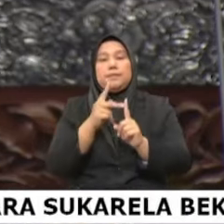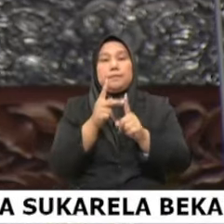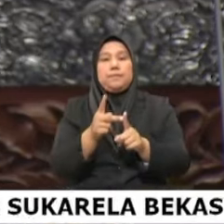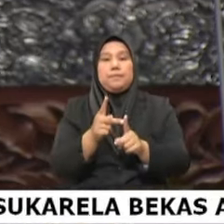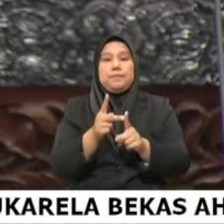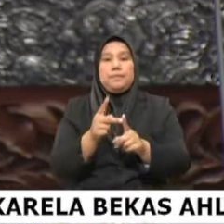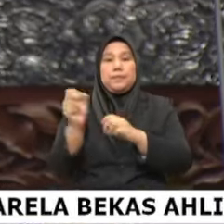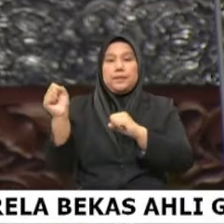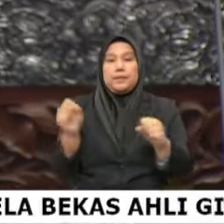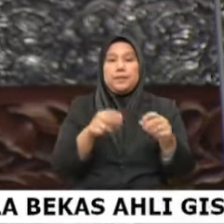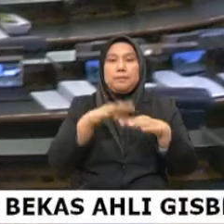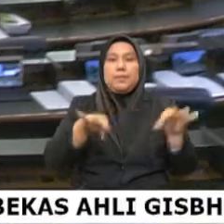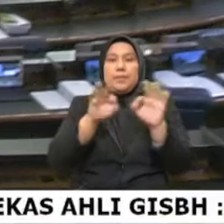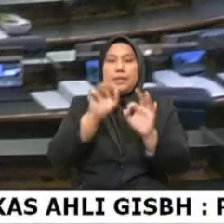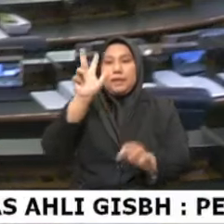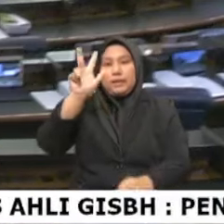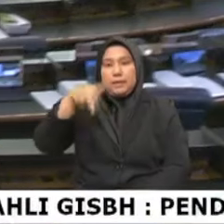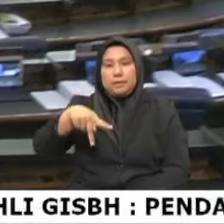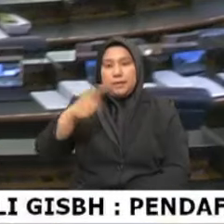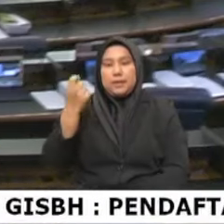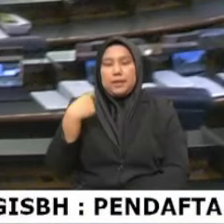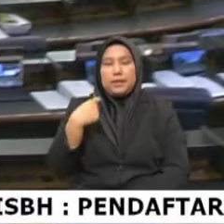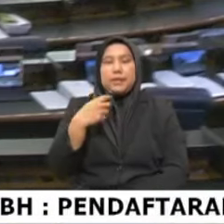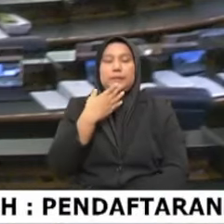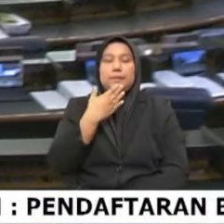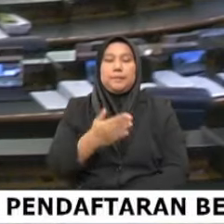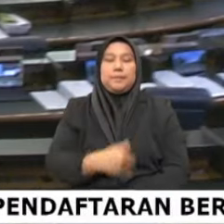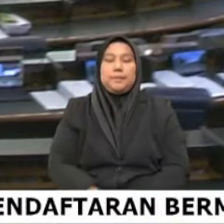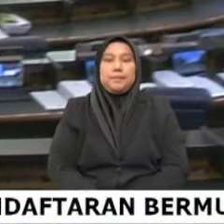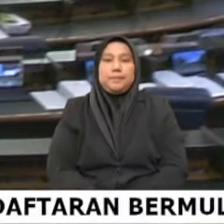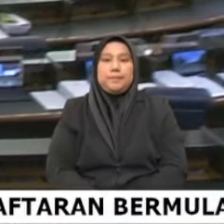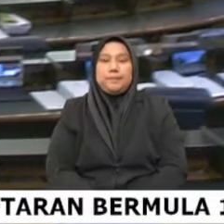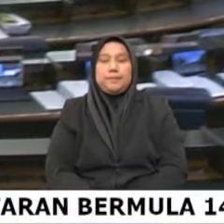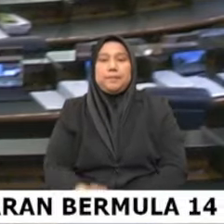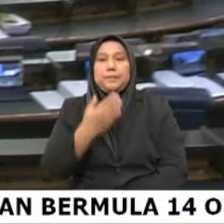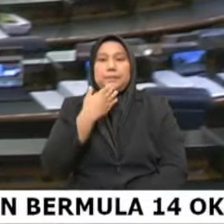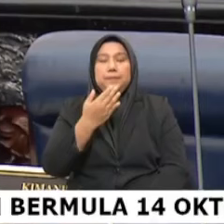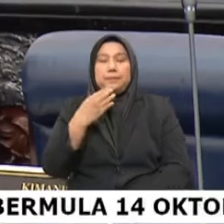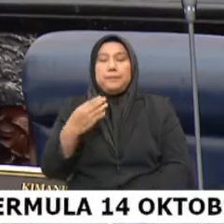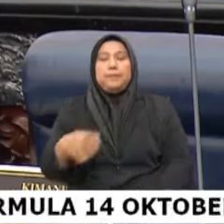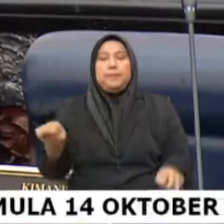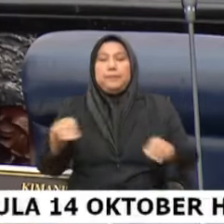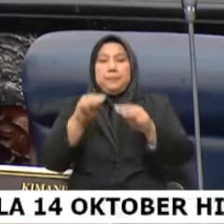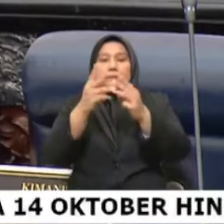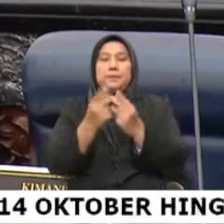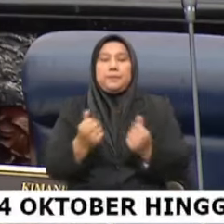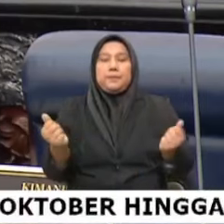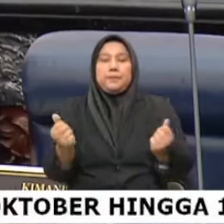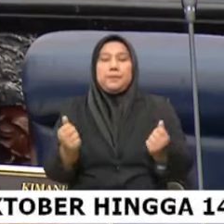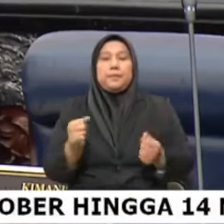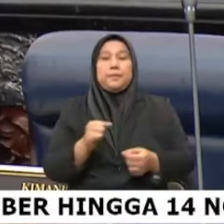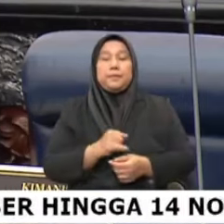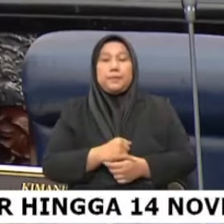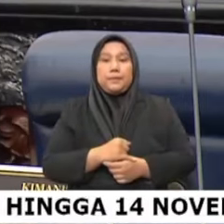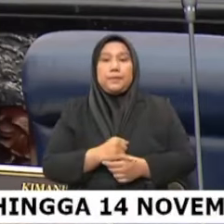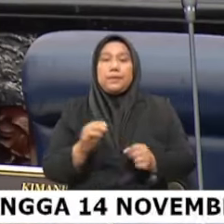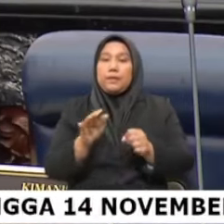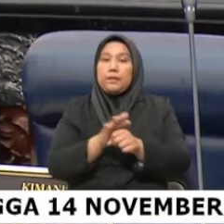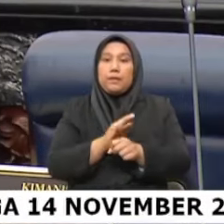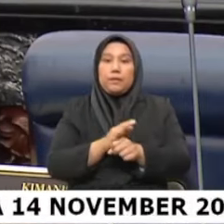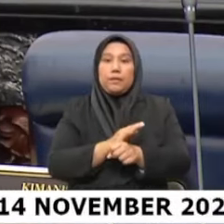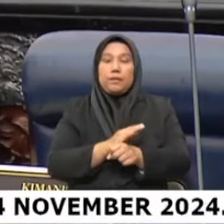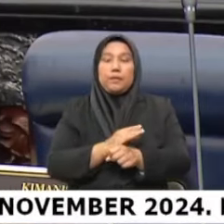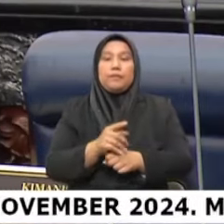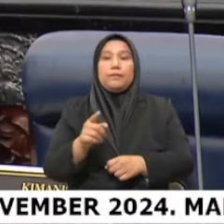3P tadi. Terima kasih. Terima kasih Yang Berhormat Masjid Tanah. Saya cukup teruja dengan kerisauan